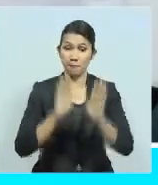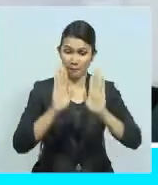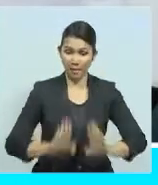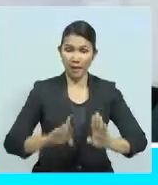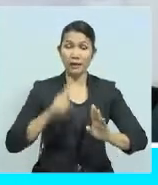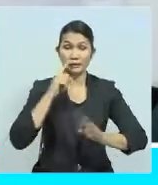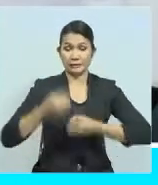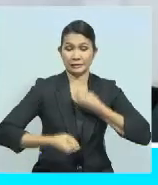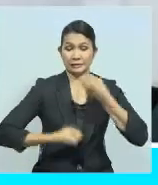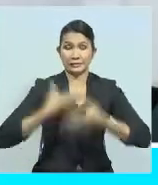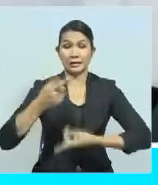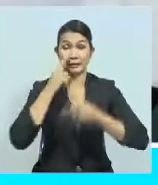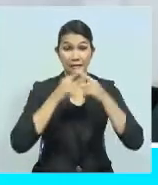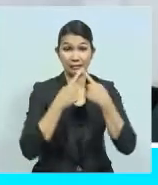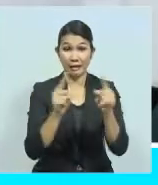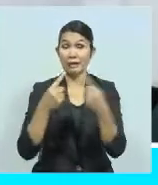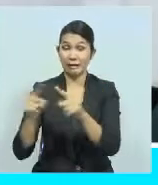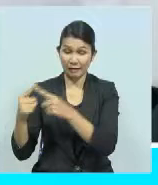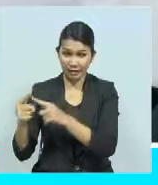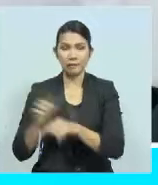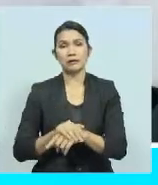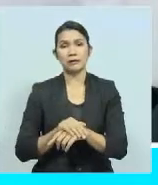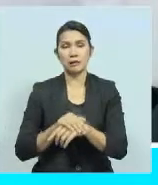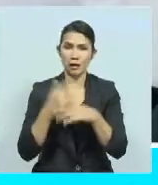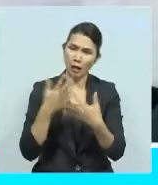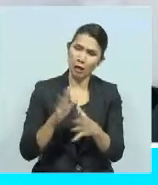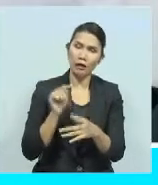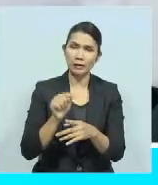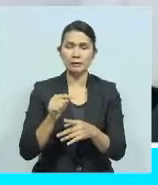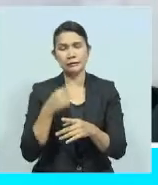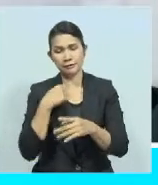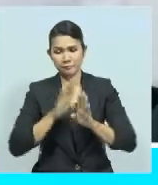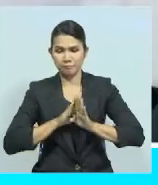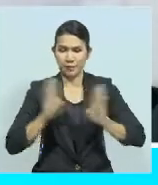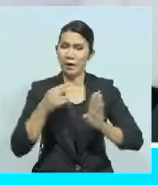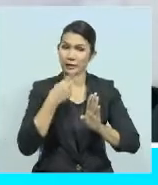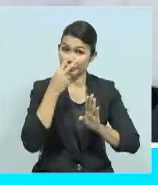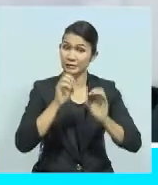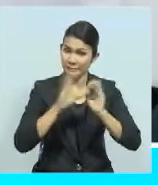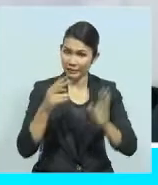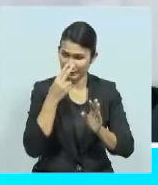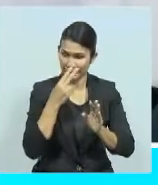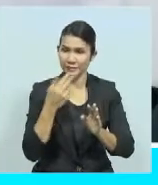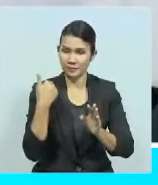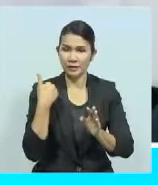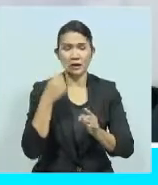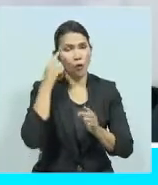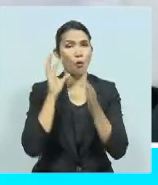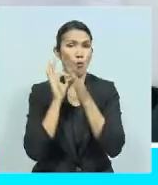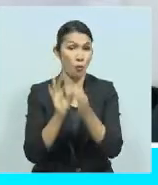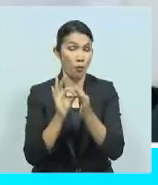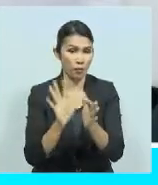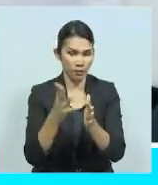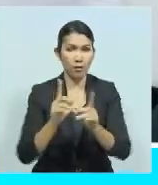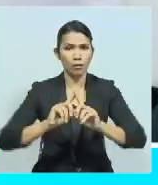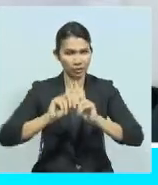แบบการแสดงออกที่แตกต่างออกไปนะคะแน่นอนการแสดงออกอาจจะเปิดเผยแล้วก็มองเห็นได้เนี่ยอันนี้อาจจะไม่น่าห่วงเ